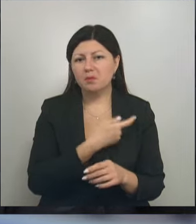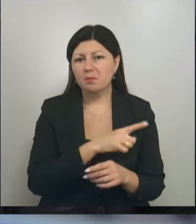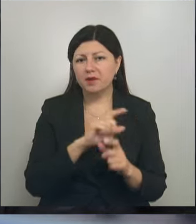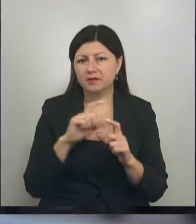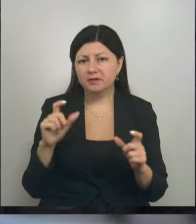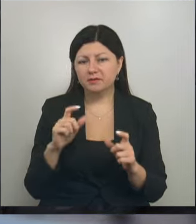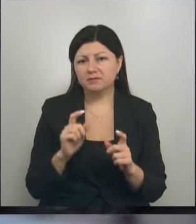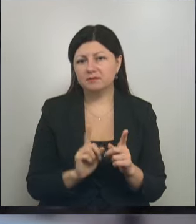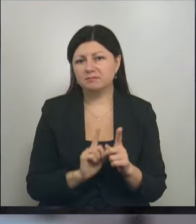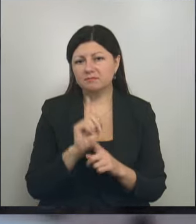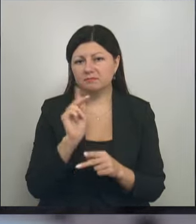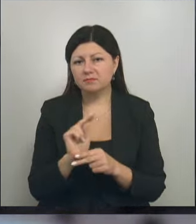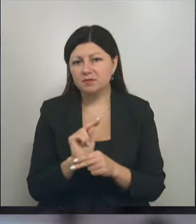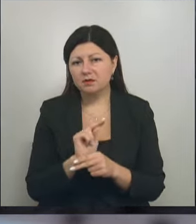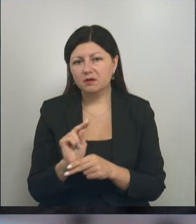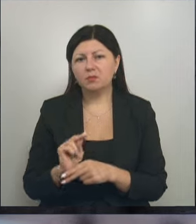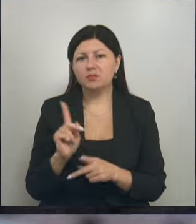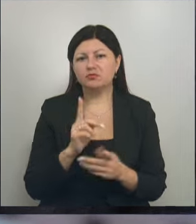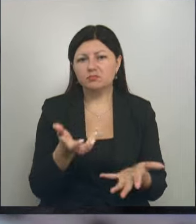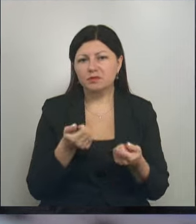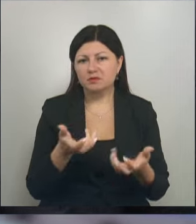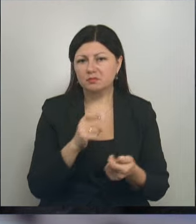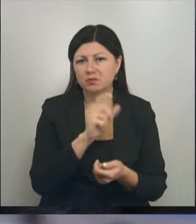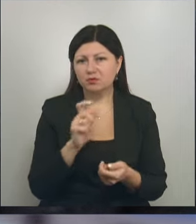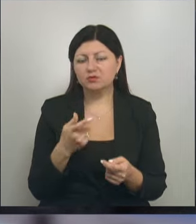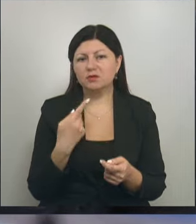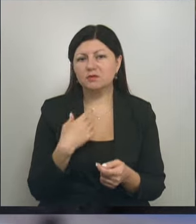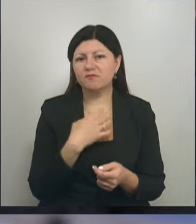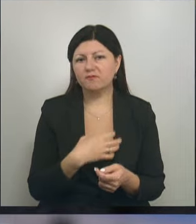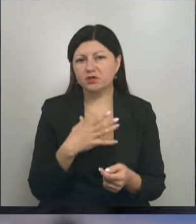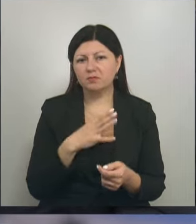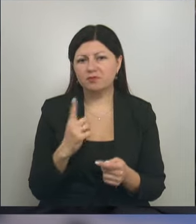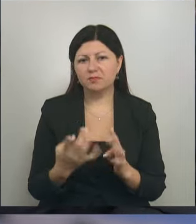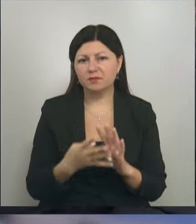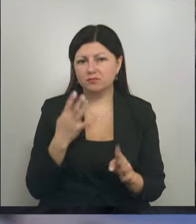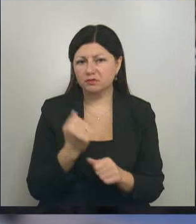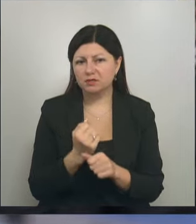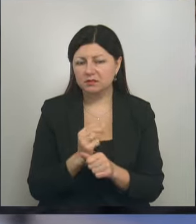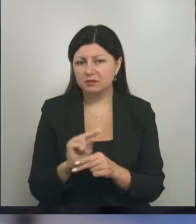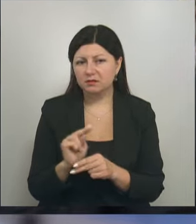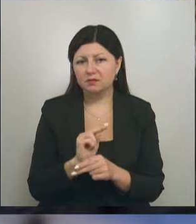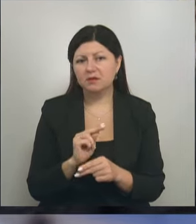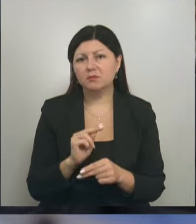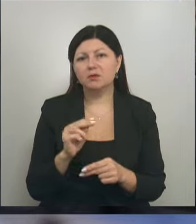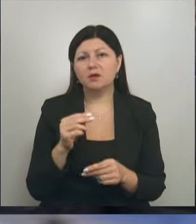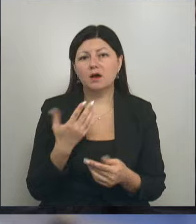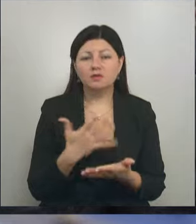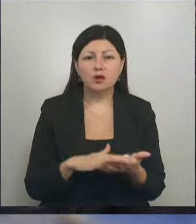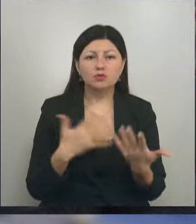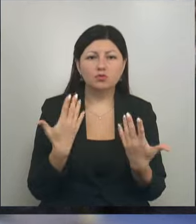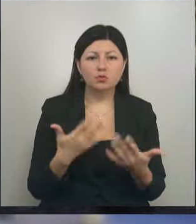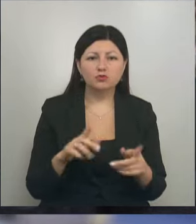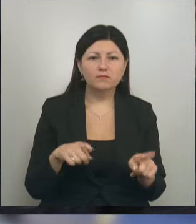начат амбулаторный прием пациентов, и нам было важно именно этот объект восстановить. А после чего мы приступили к